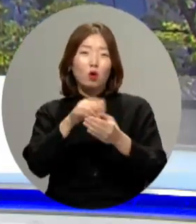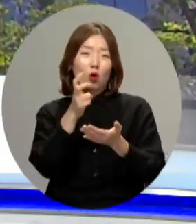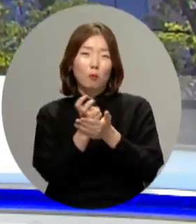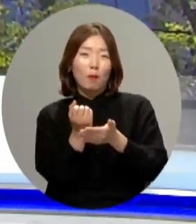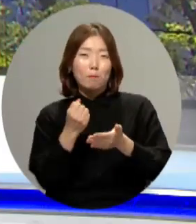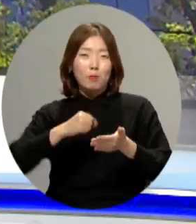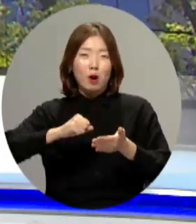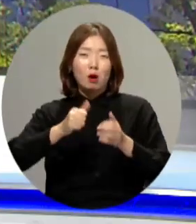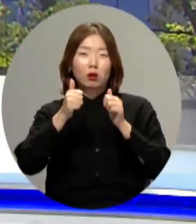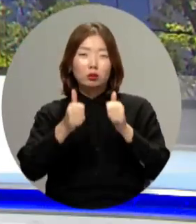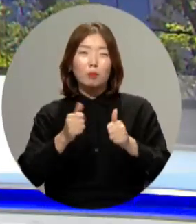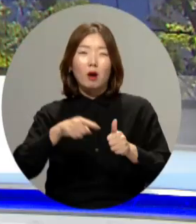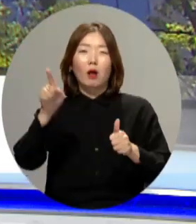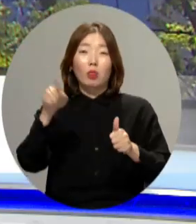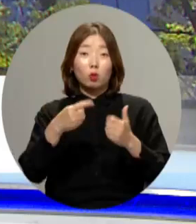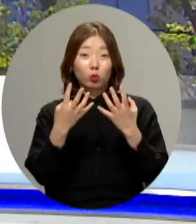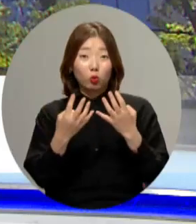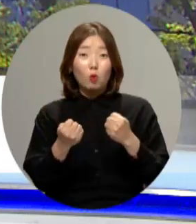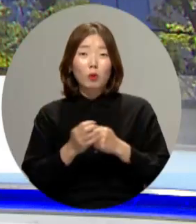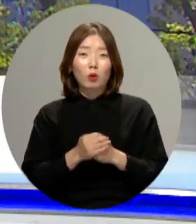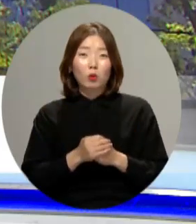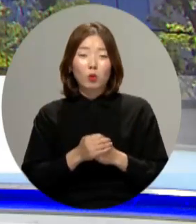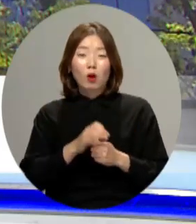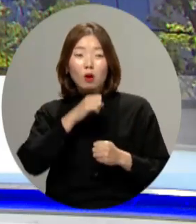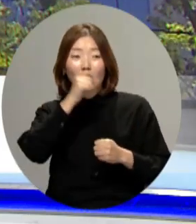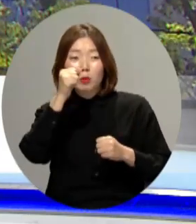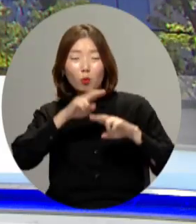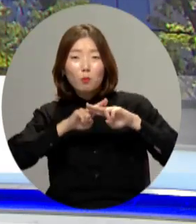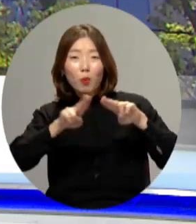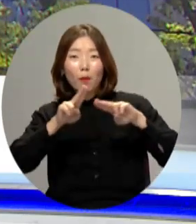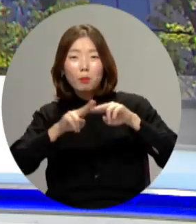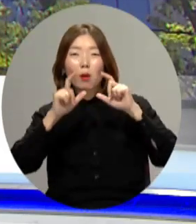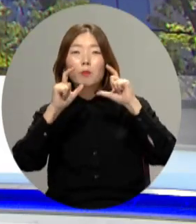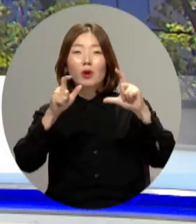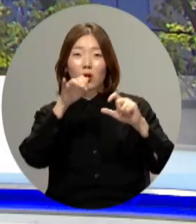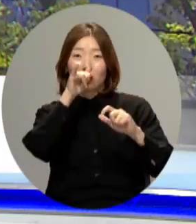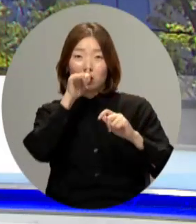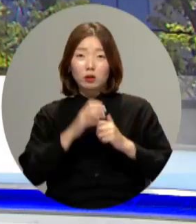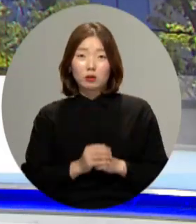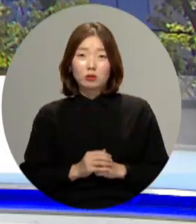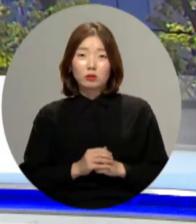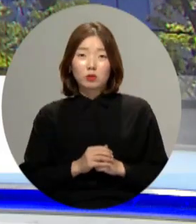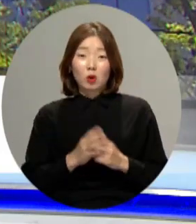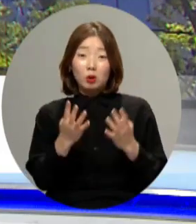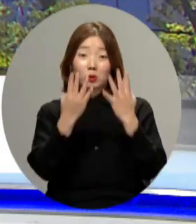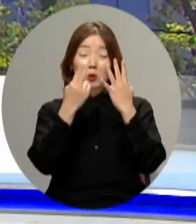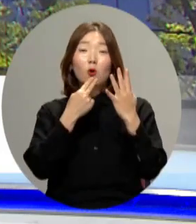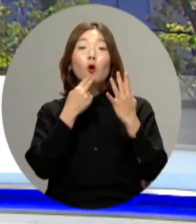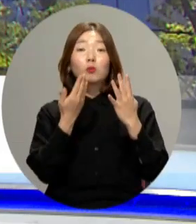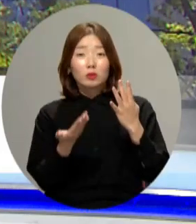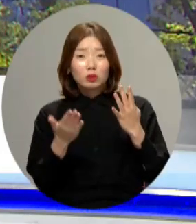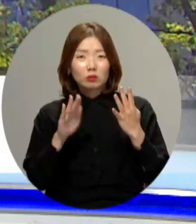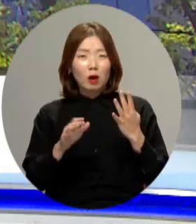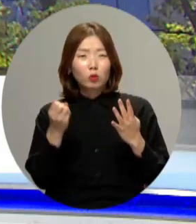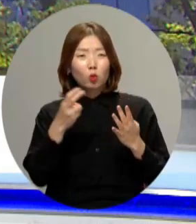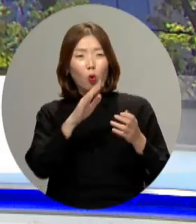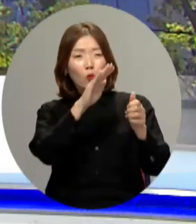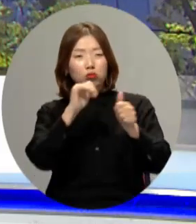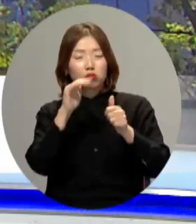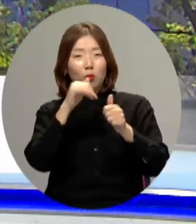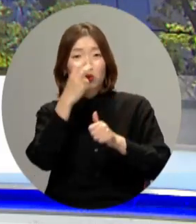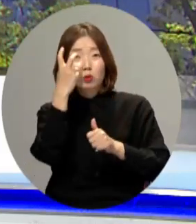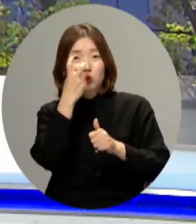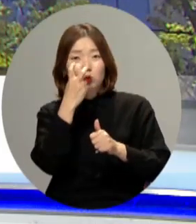혐의로 재판정을 맴돌았고 당선 무효형이 선고되기도 했습니다. 형은 면했지만 또다시 수사선상에